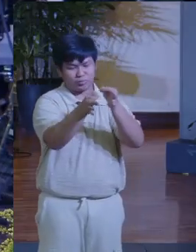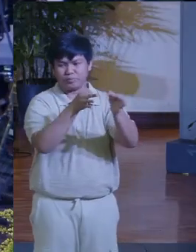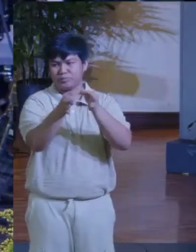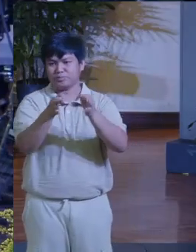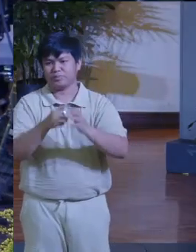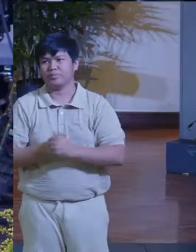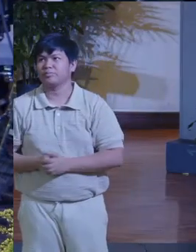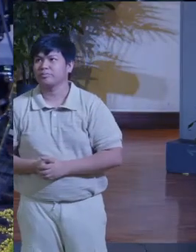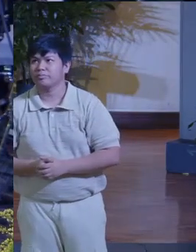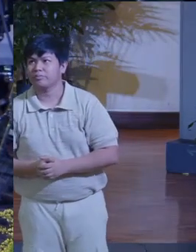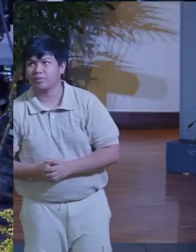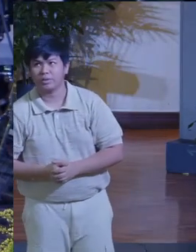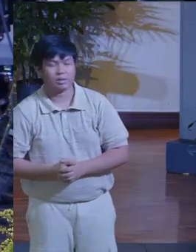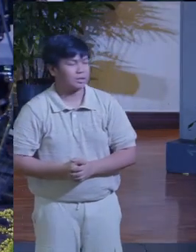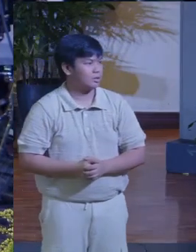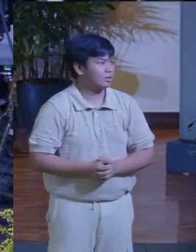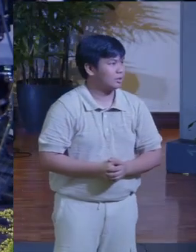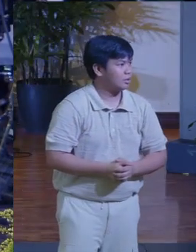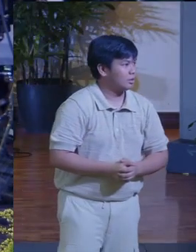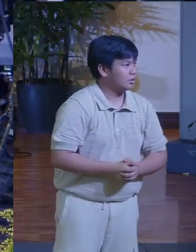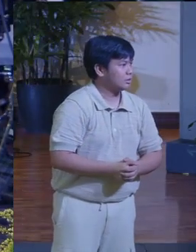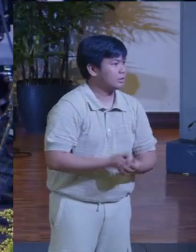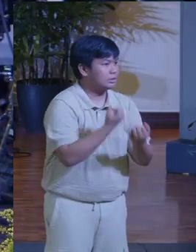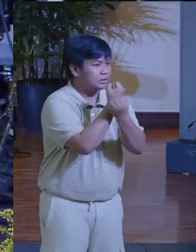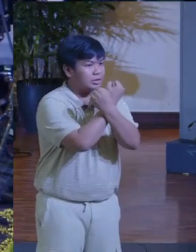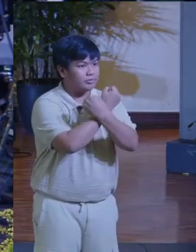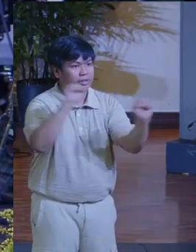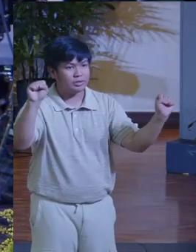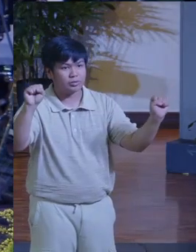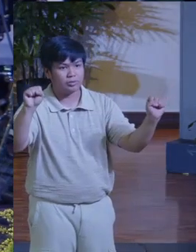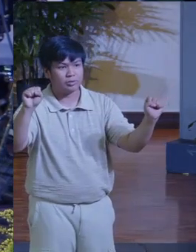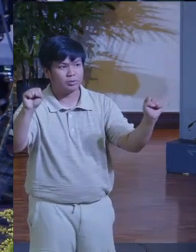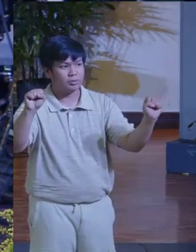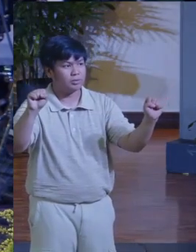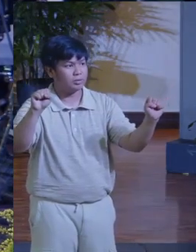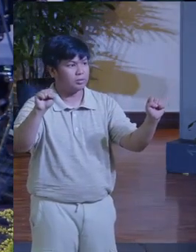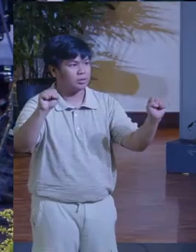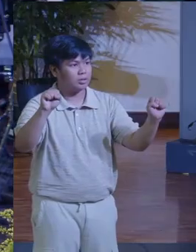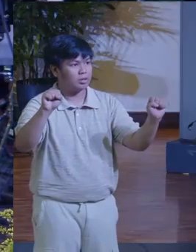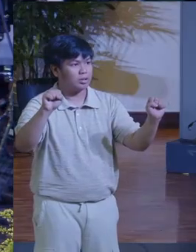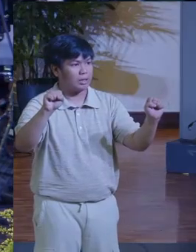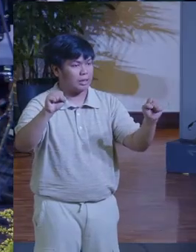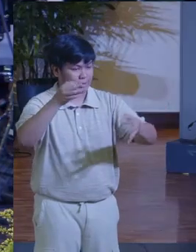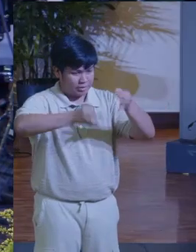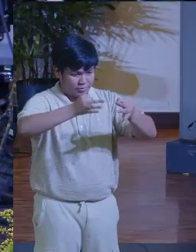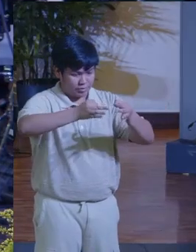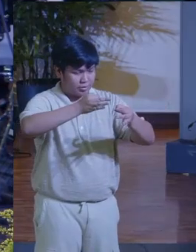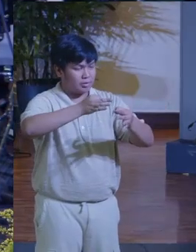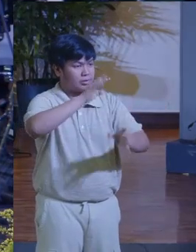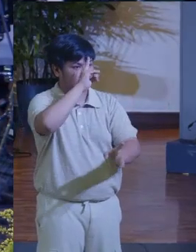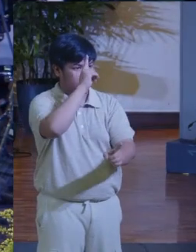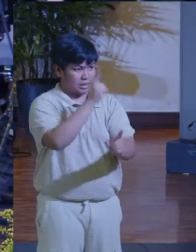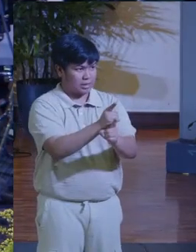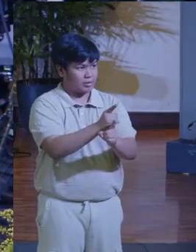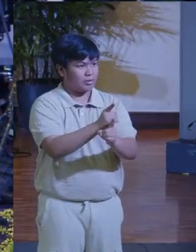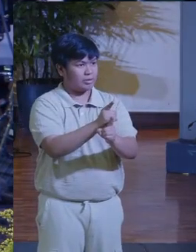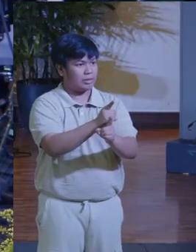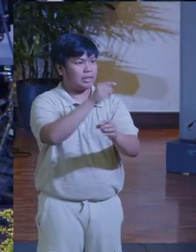ito. Ang kaligtasan ay ang pagiging matuwid sa mata ng